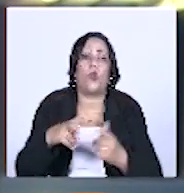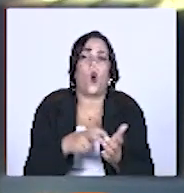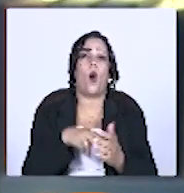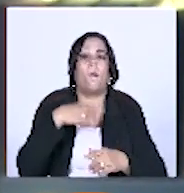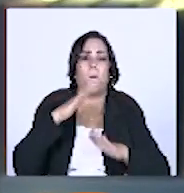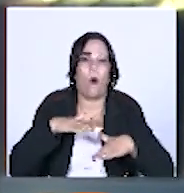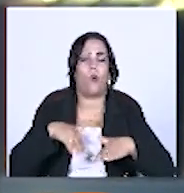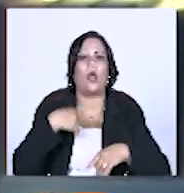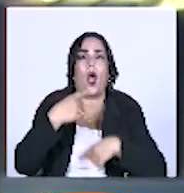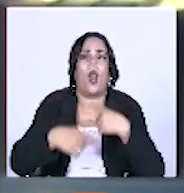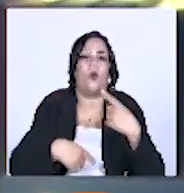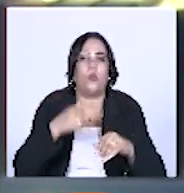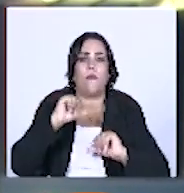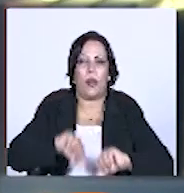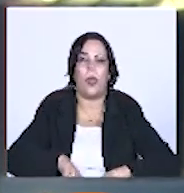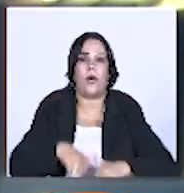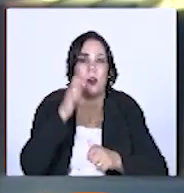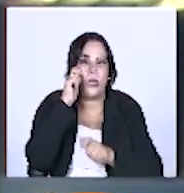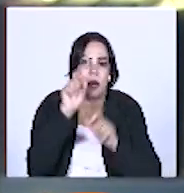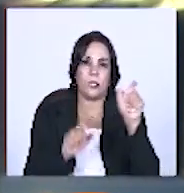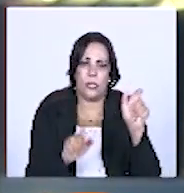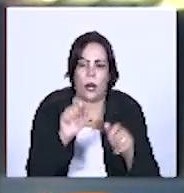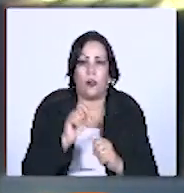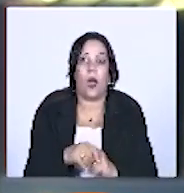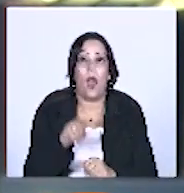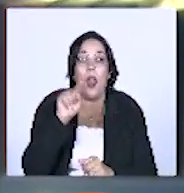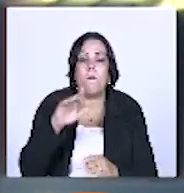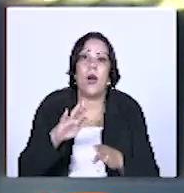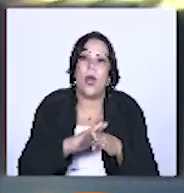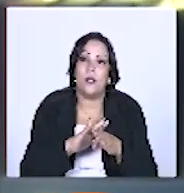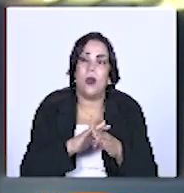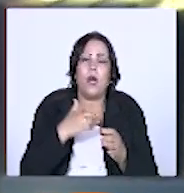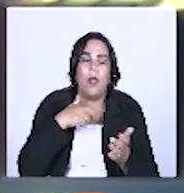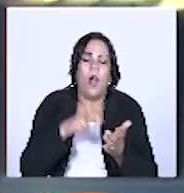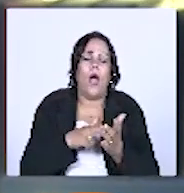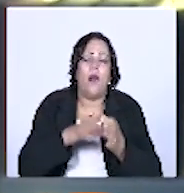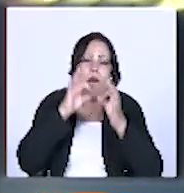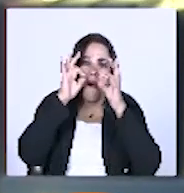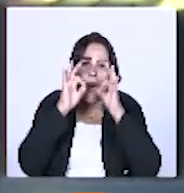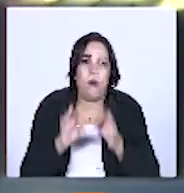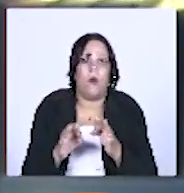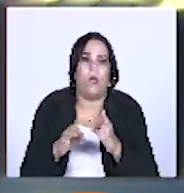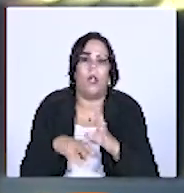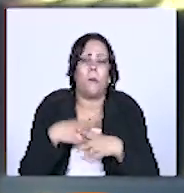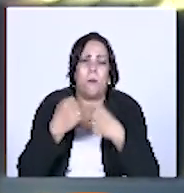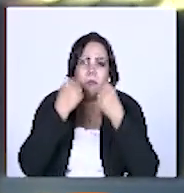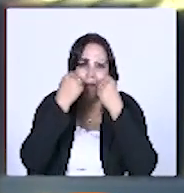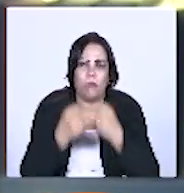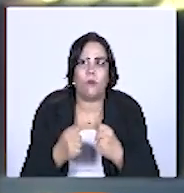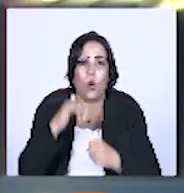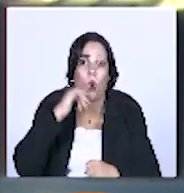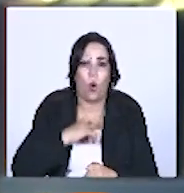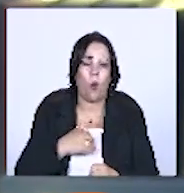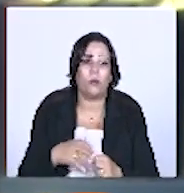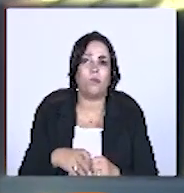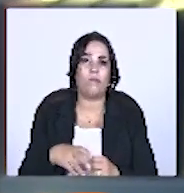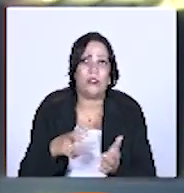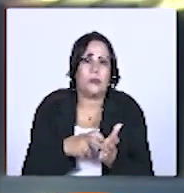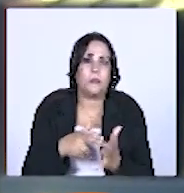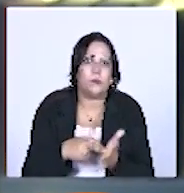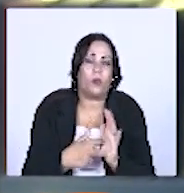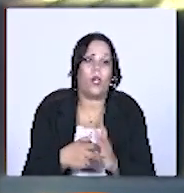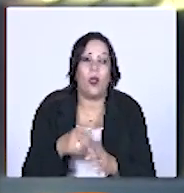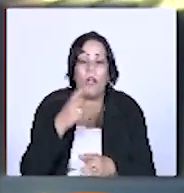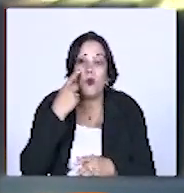حياه الواحد لما احس ان انا خايف جدا وحاسس ان انا مضغوط من جوايا وعندي توتر شوف